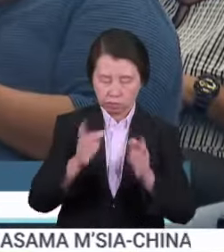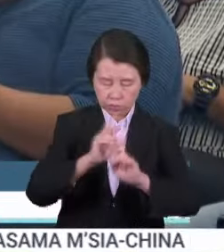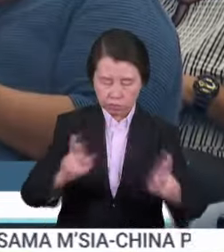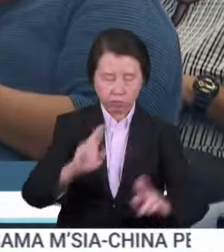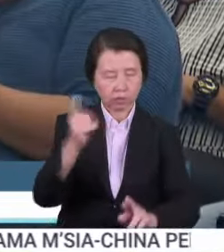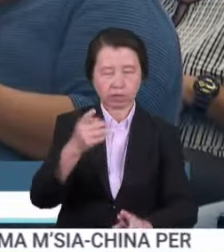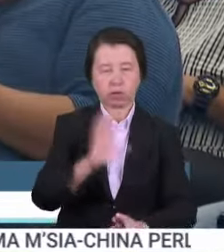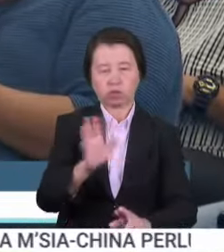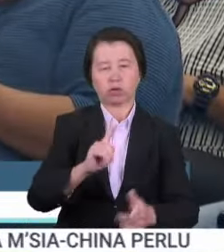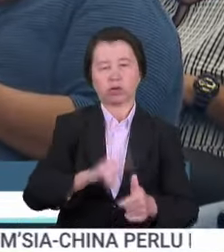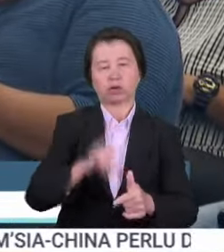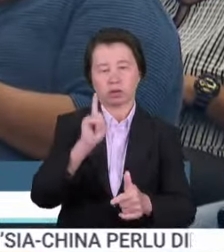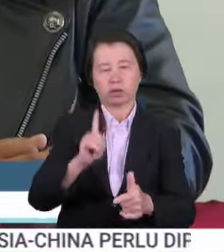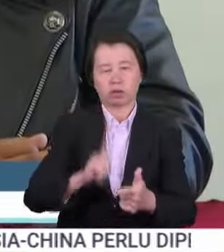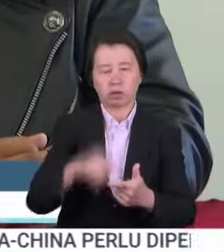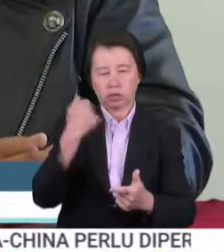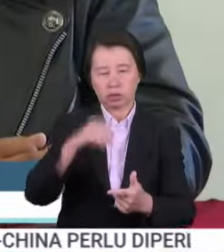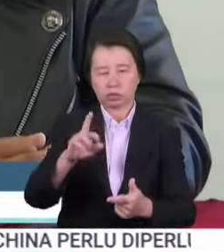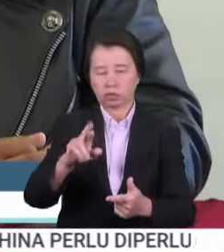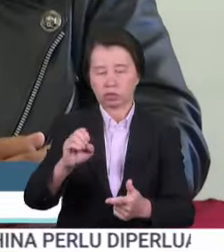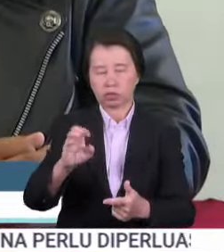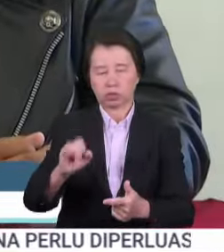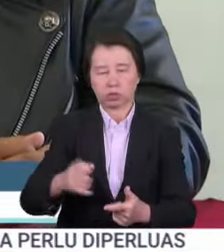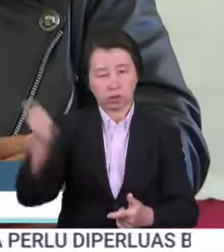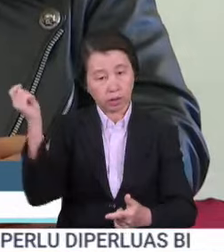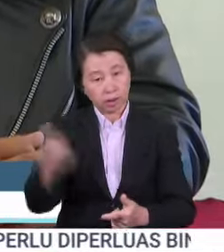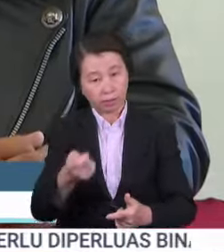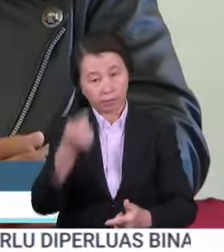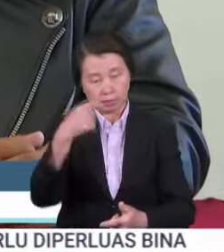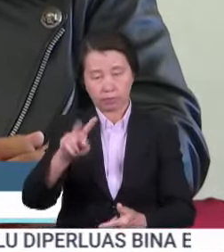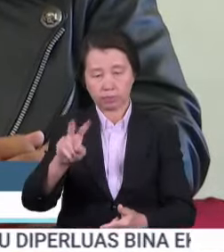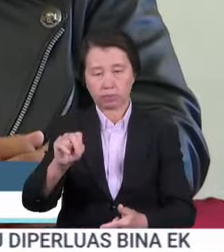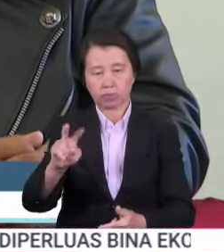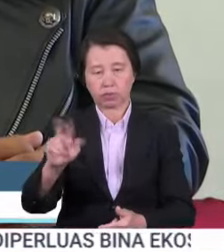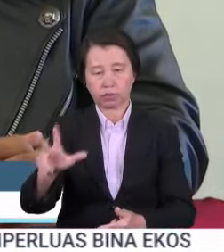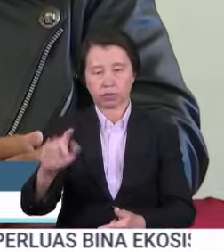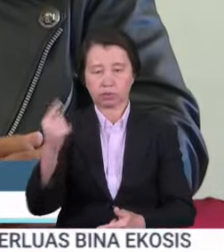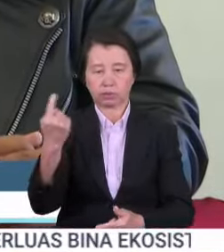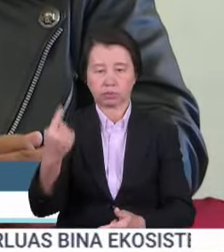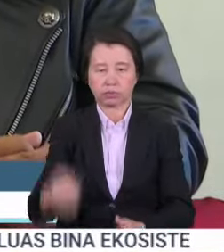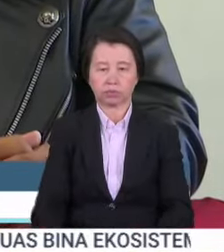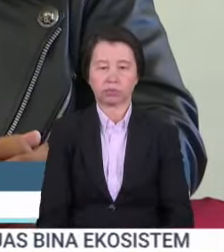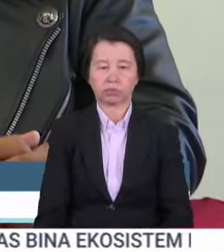persediaan semata-mata untuk konsert Rock Kapak 2023 itu sahaja.